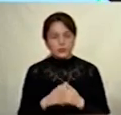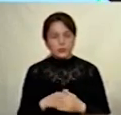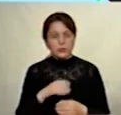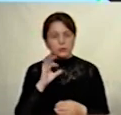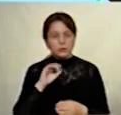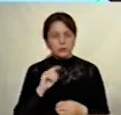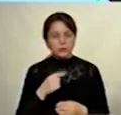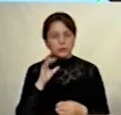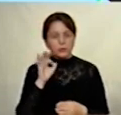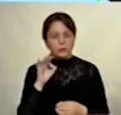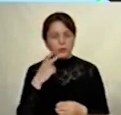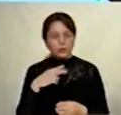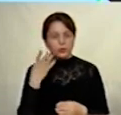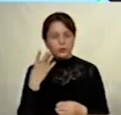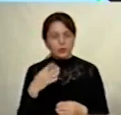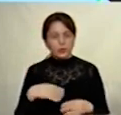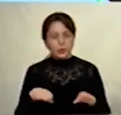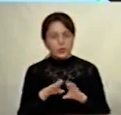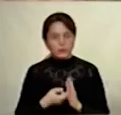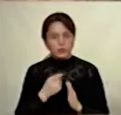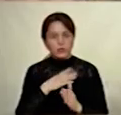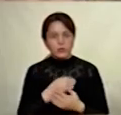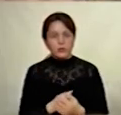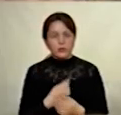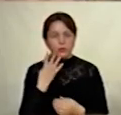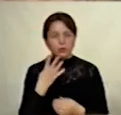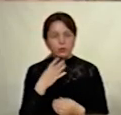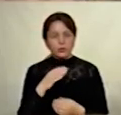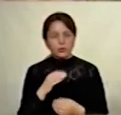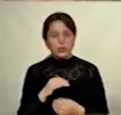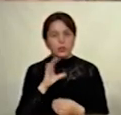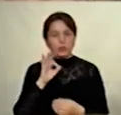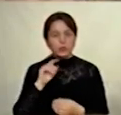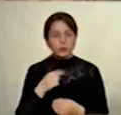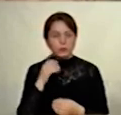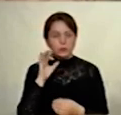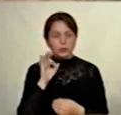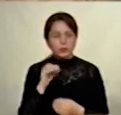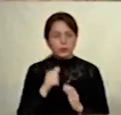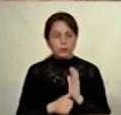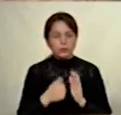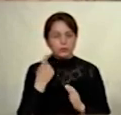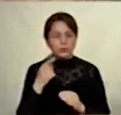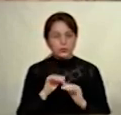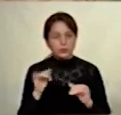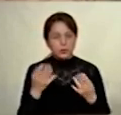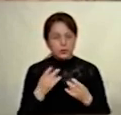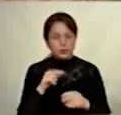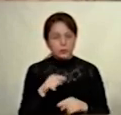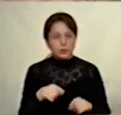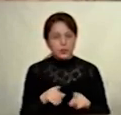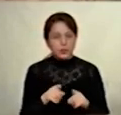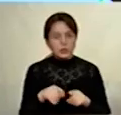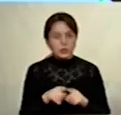bütün 1000 dan 24 ga teng ekanligini bilib oldik. 4 ni 0 bütün 1000 dan 61 ga ko'paytirishimiz kerak. Bunda ham